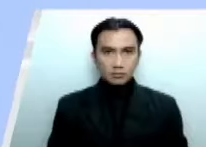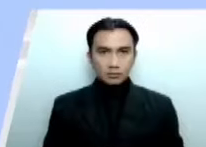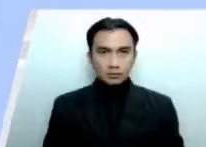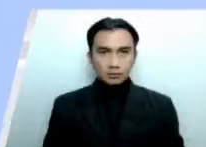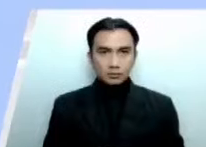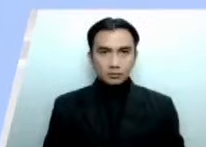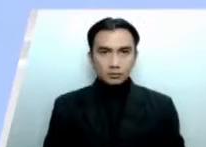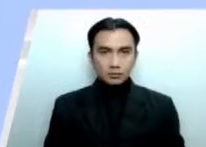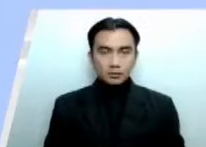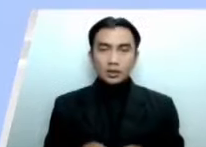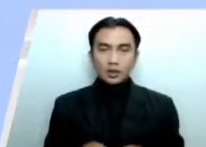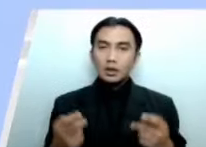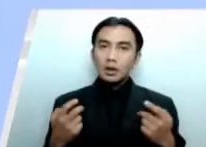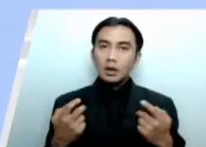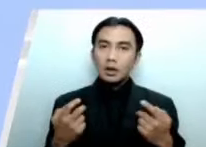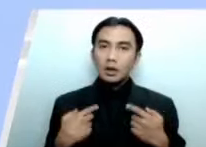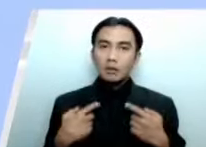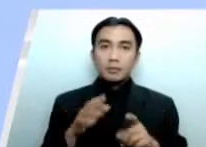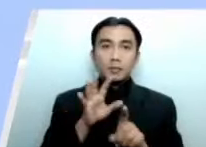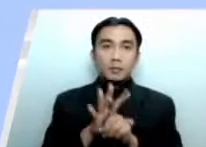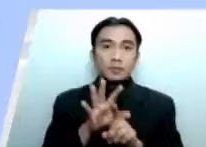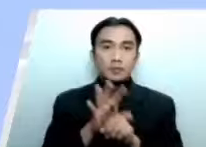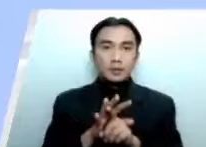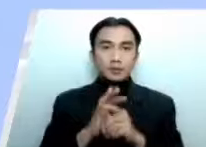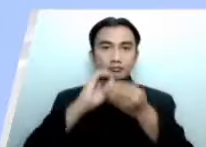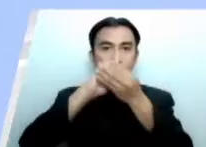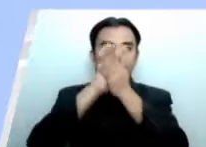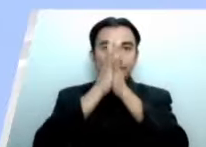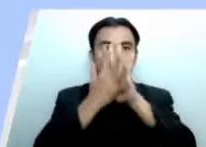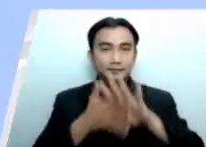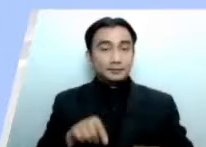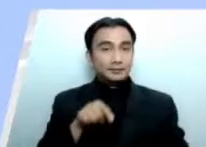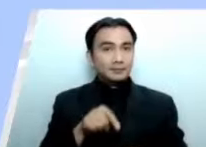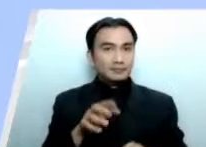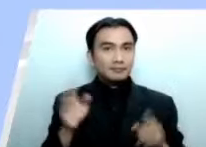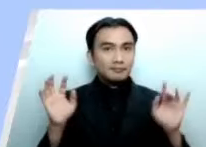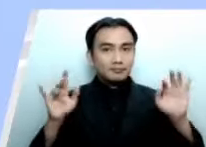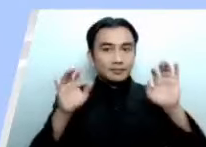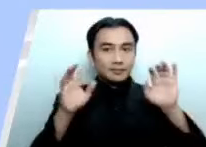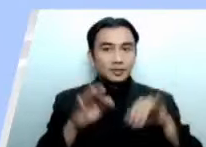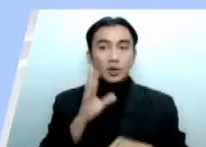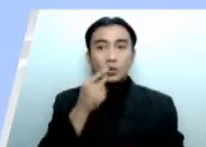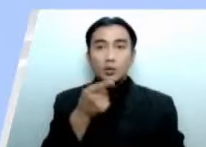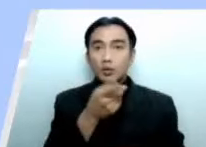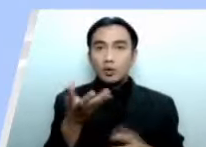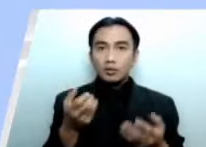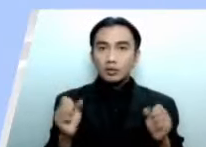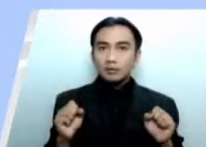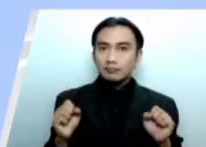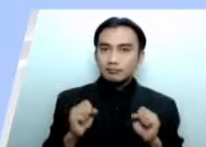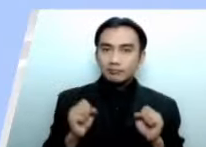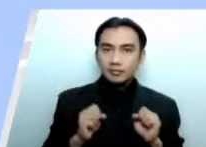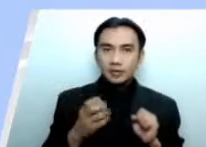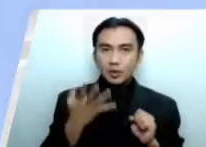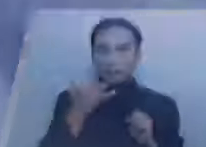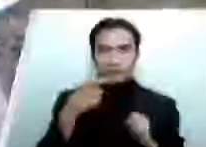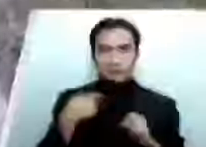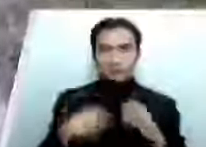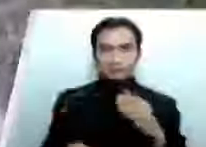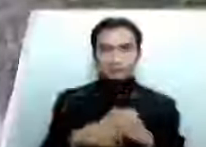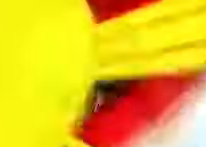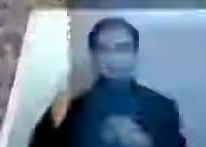Dinarayo ang Maribina Falls sa Batok at Anduanes na mga gustong magpanamig sa gitna ng mainit na panahon.